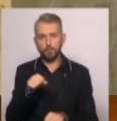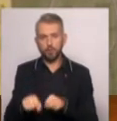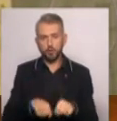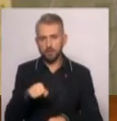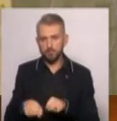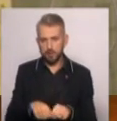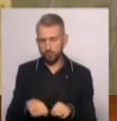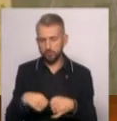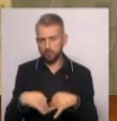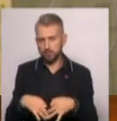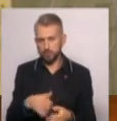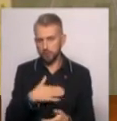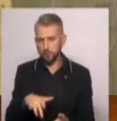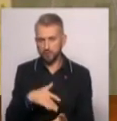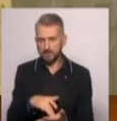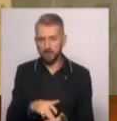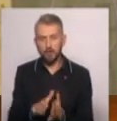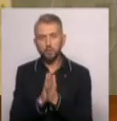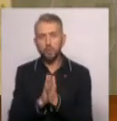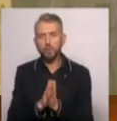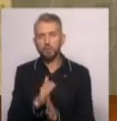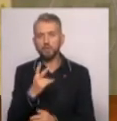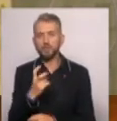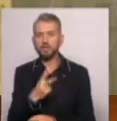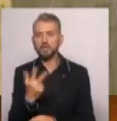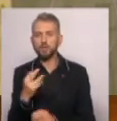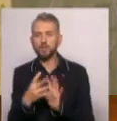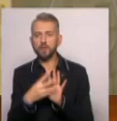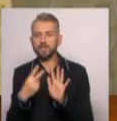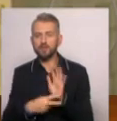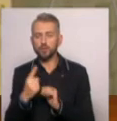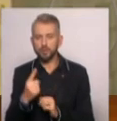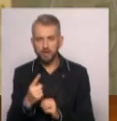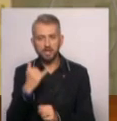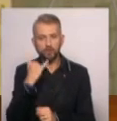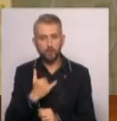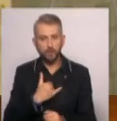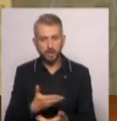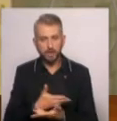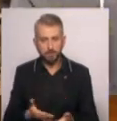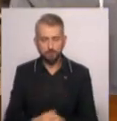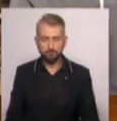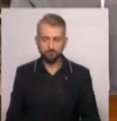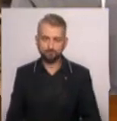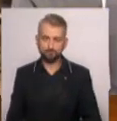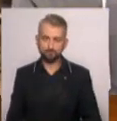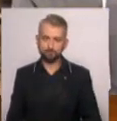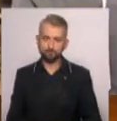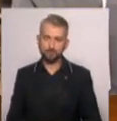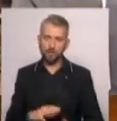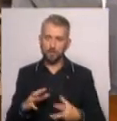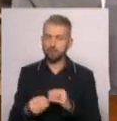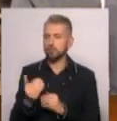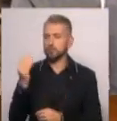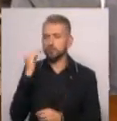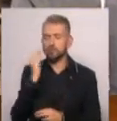велосипедної інфраструктури нашого міста. Тож, прошу, 223-0881, далі долучайтеся. Отже, пане Сергію, на вашу точку